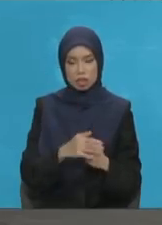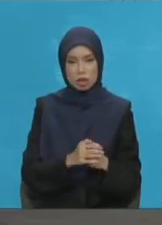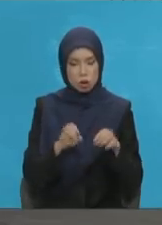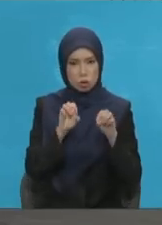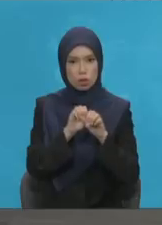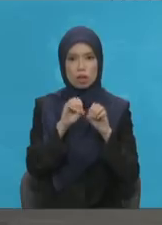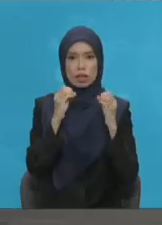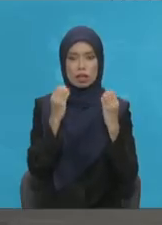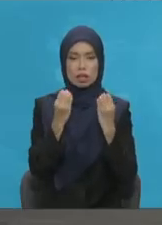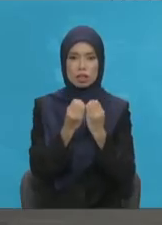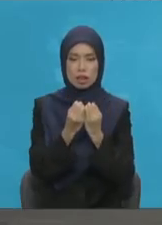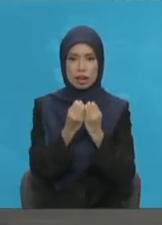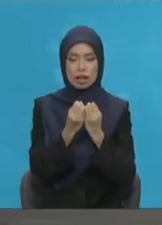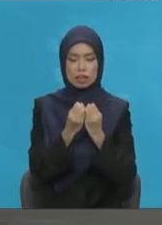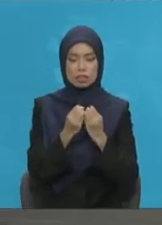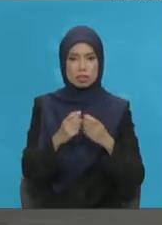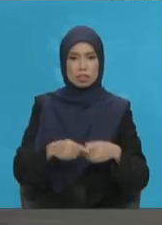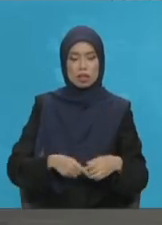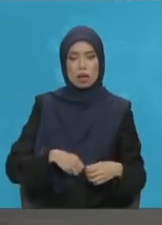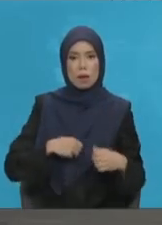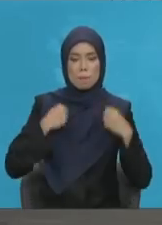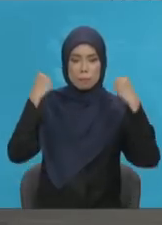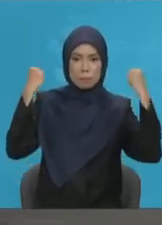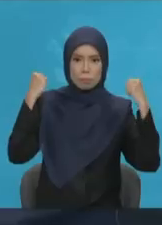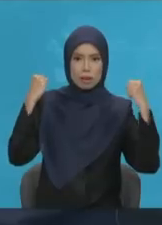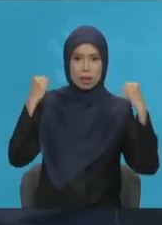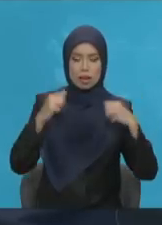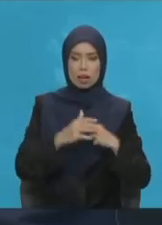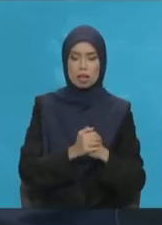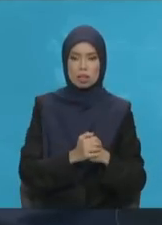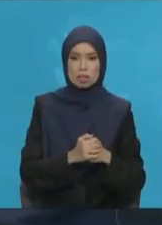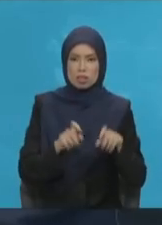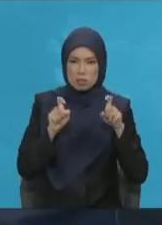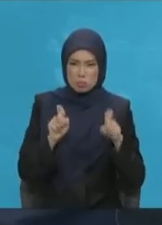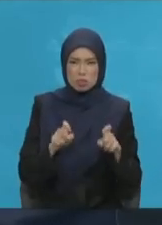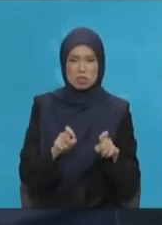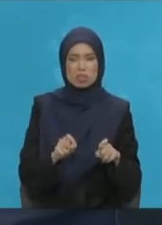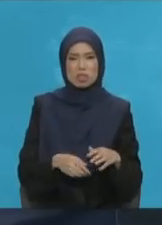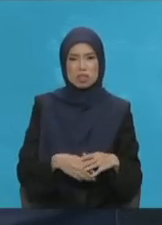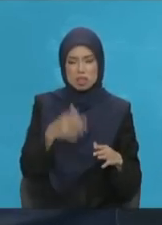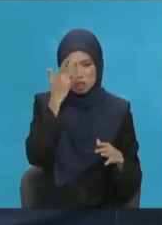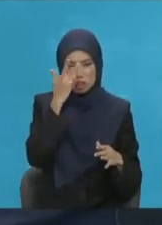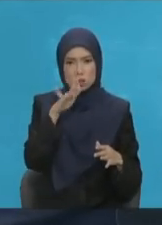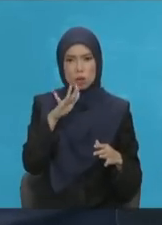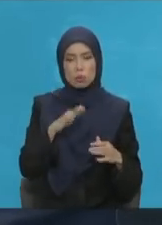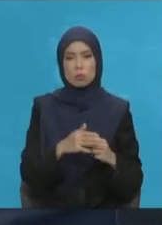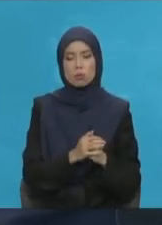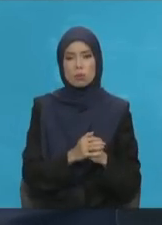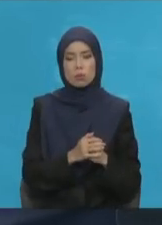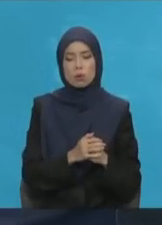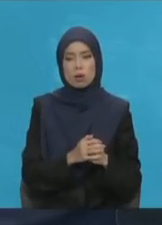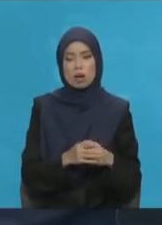yang dibanggakan perlu mengatasi kekurangan-kekurangan atau